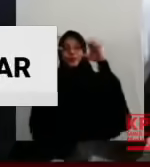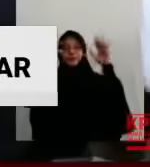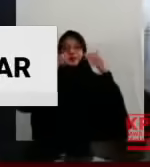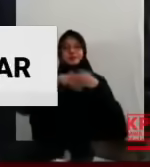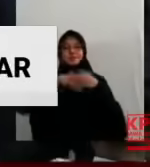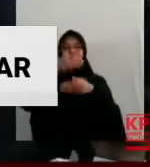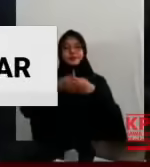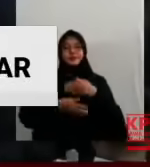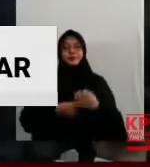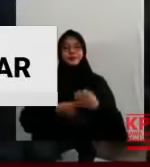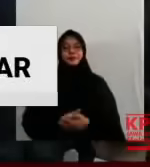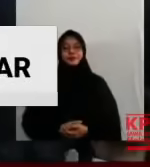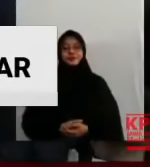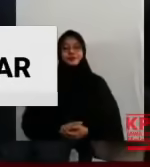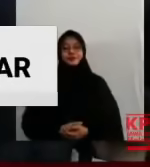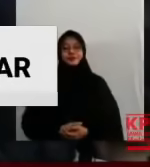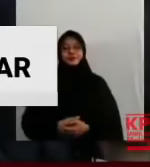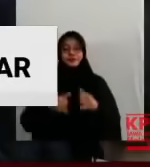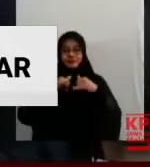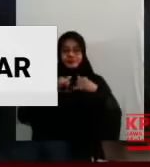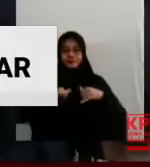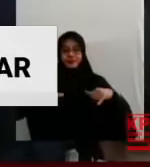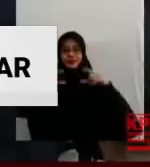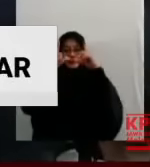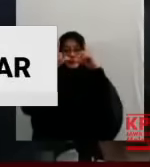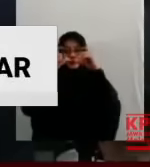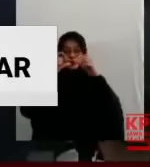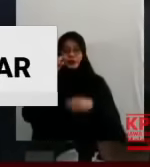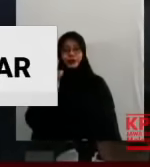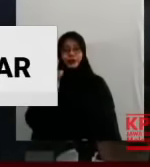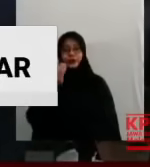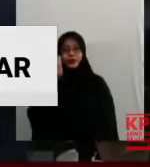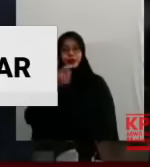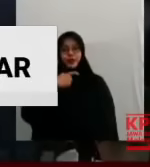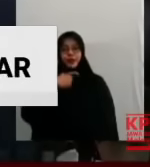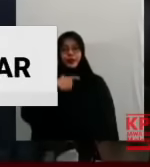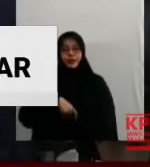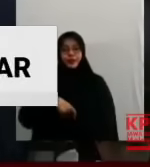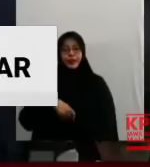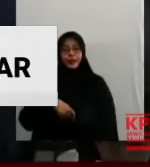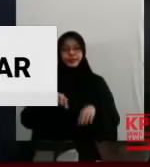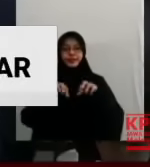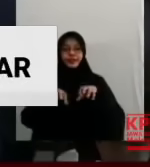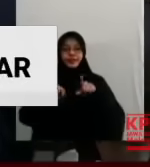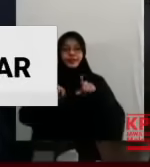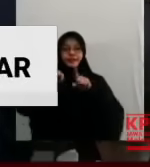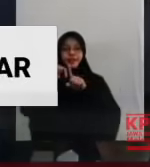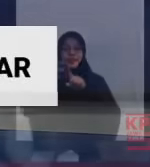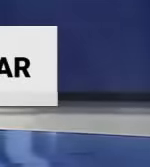selanjutnya Ses foto bersama Ketua anggota dan sekretaris KPU Provinsi Jawa